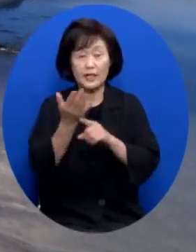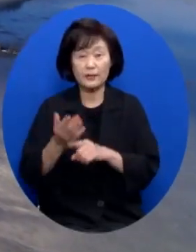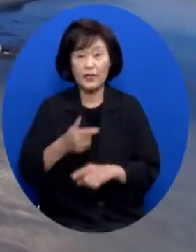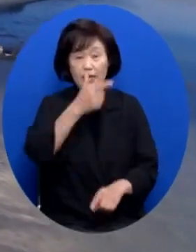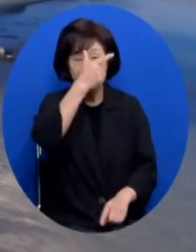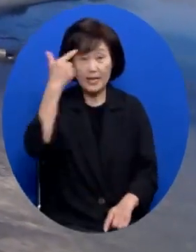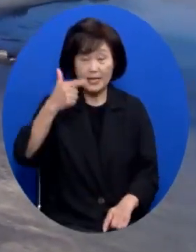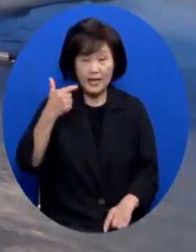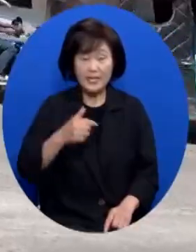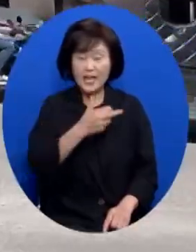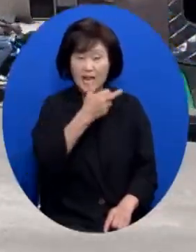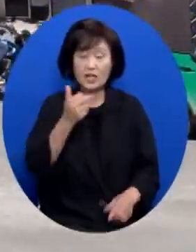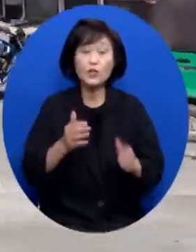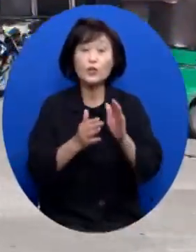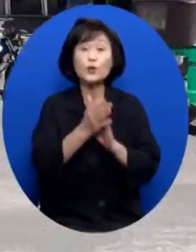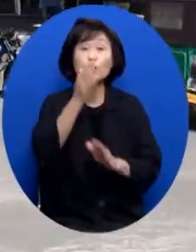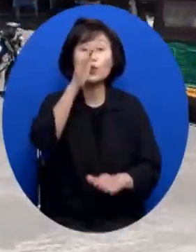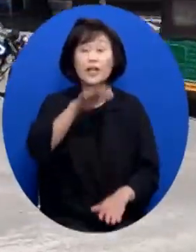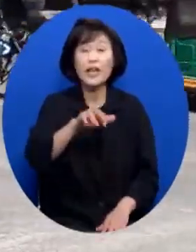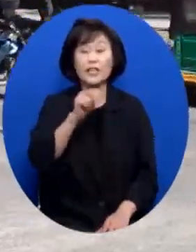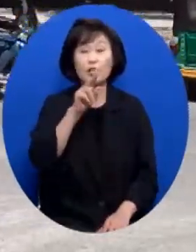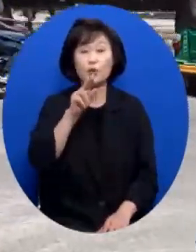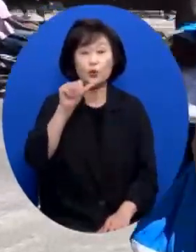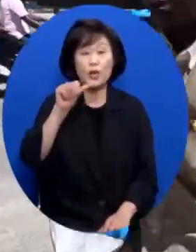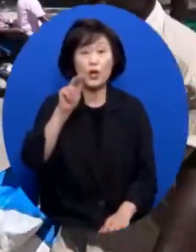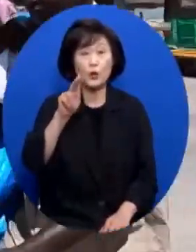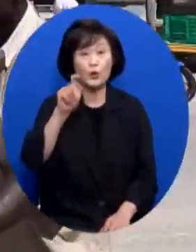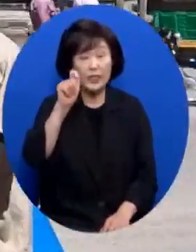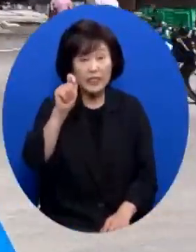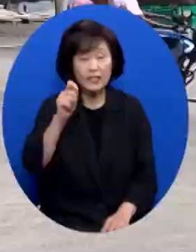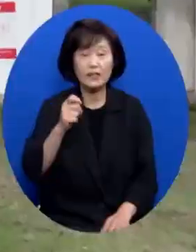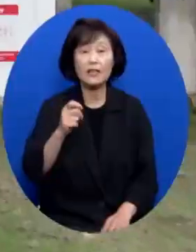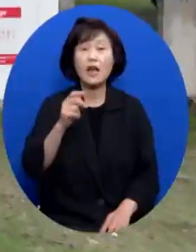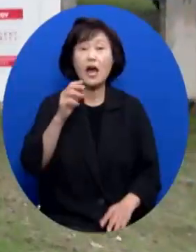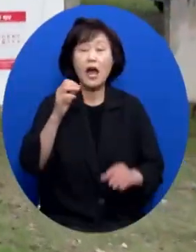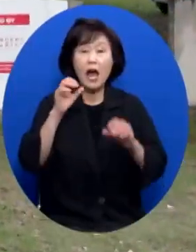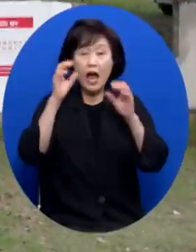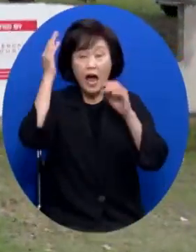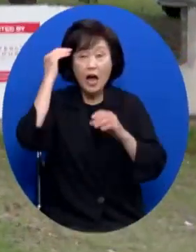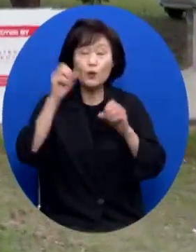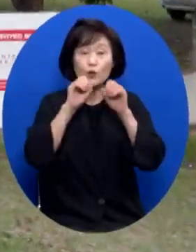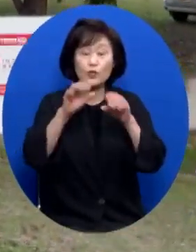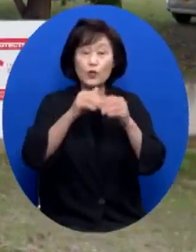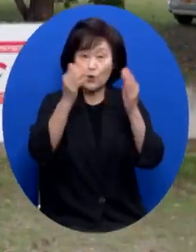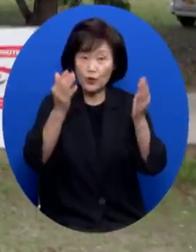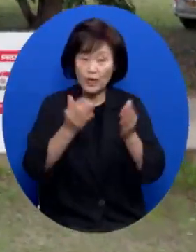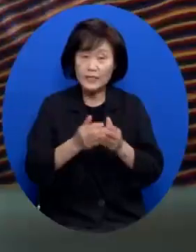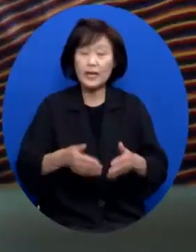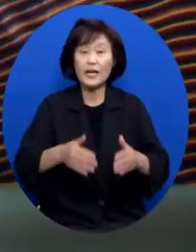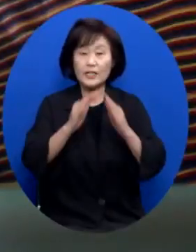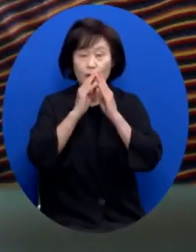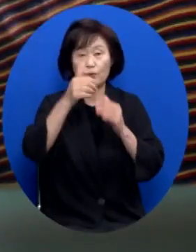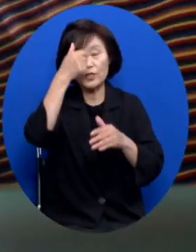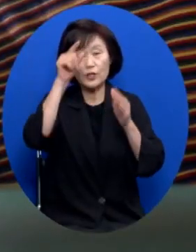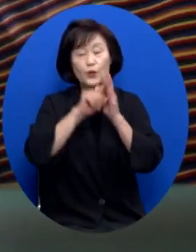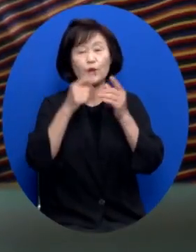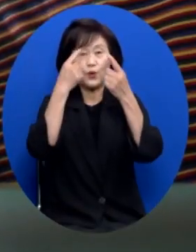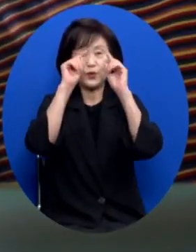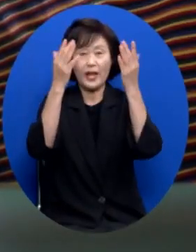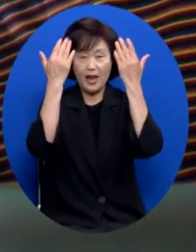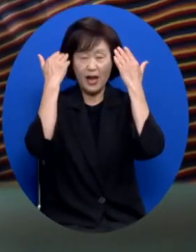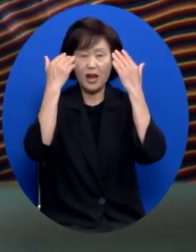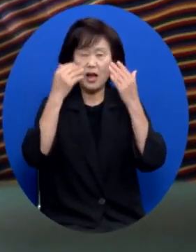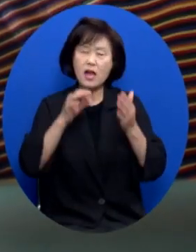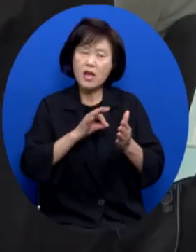도시 다르에스살람에 위치한 UAUT는 2012년 한국 선교계가 설립한 유일한 기독교 대학입니다.